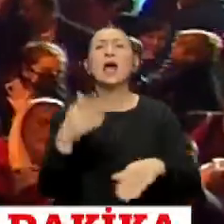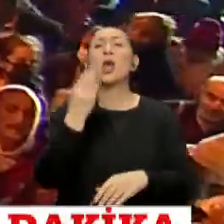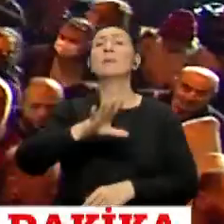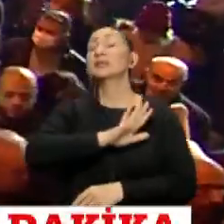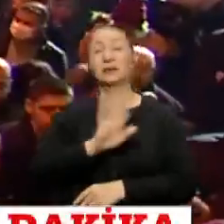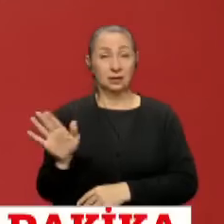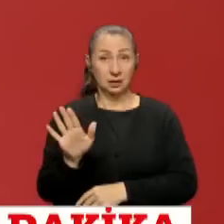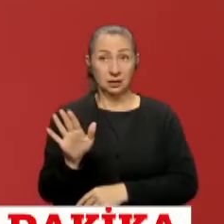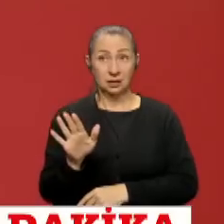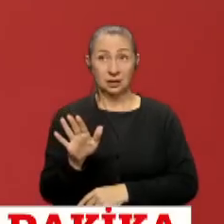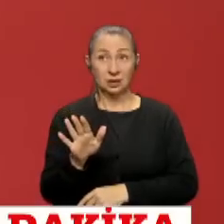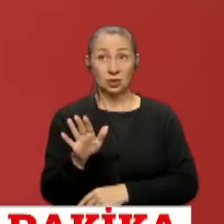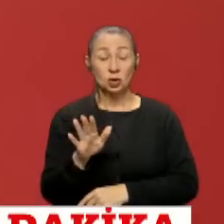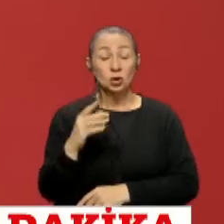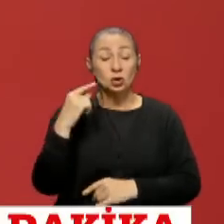engellenmediği,